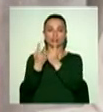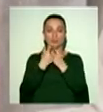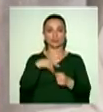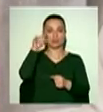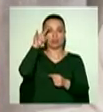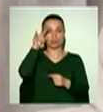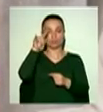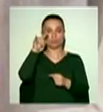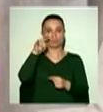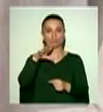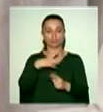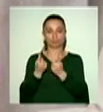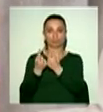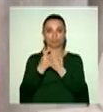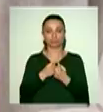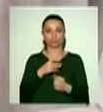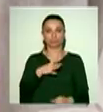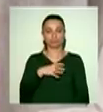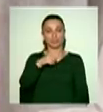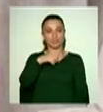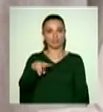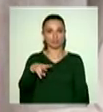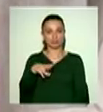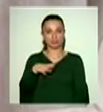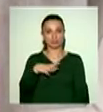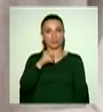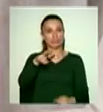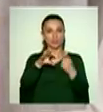ლევანმა გამაცილა აეროპორტში. ეს იყო